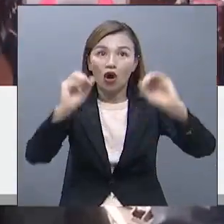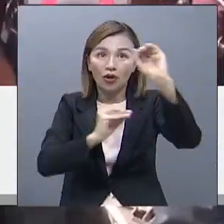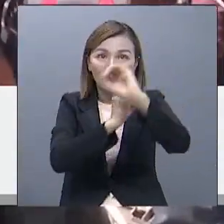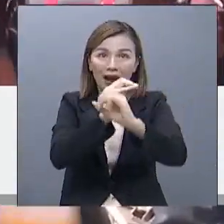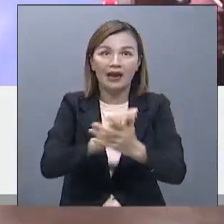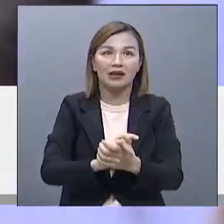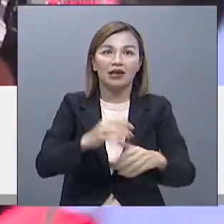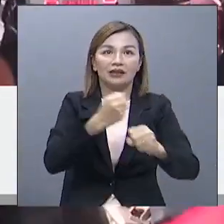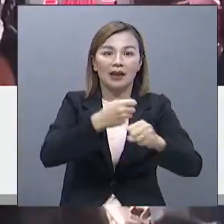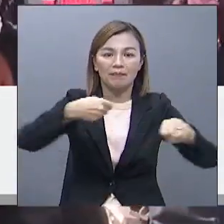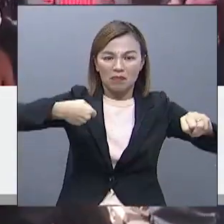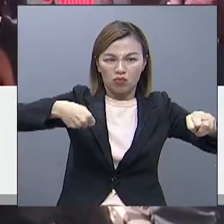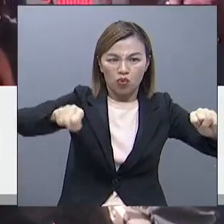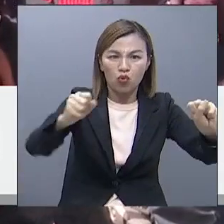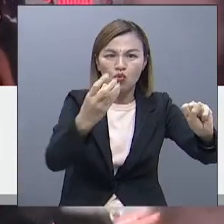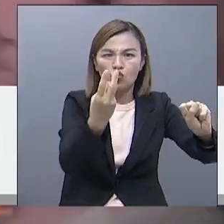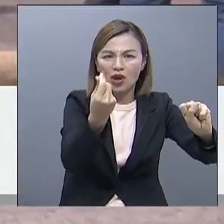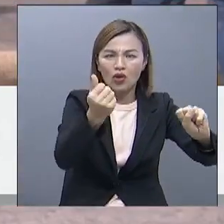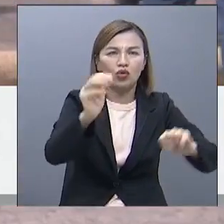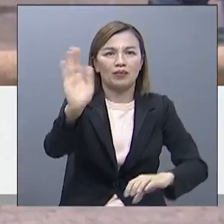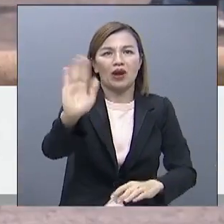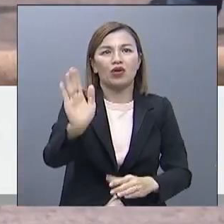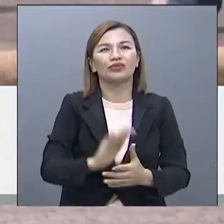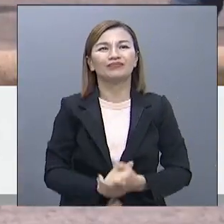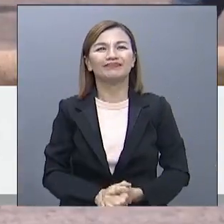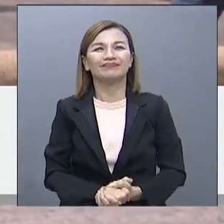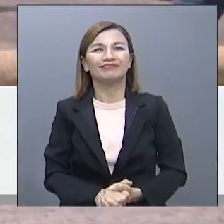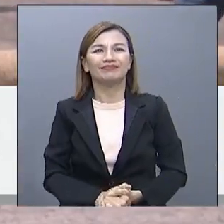แต่ความเร็วเท่านั้นค่ะ